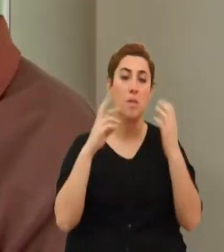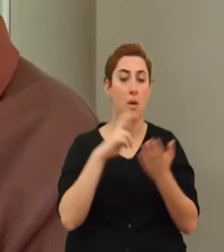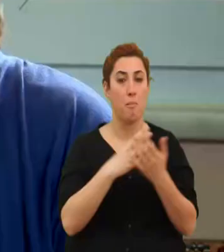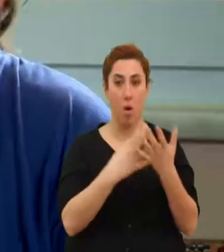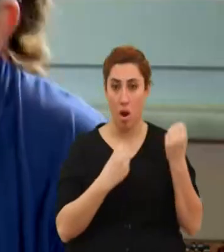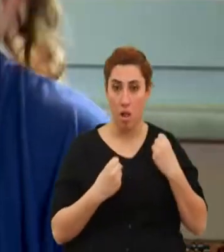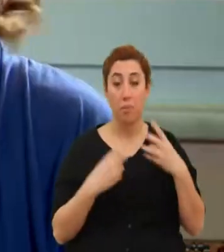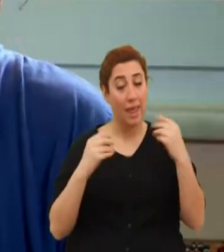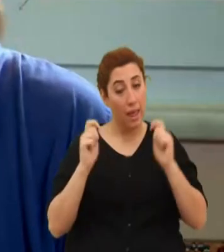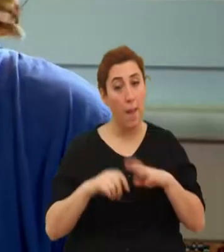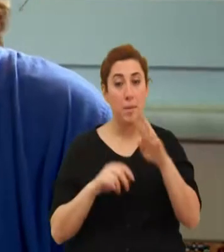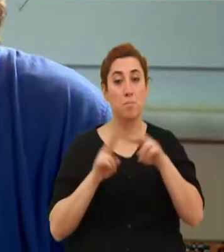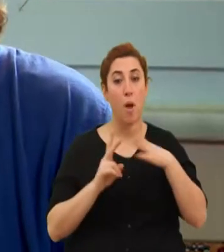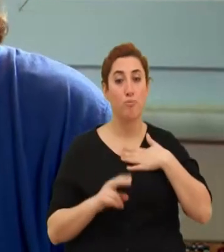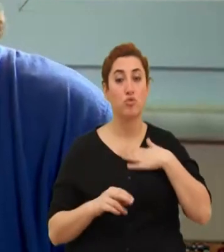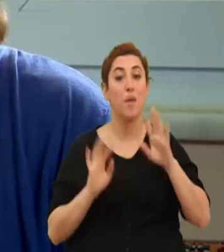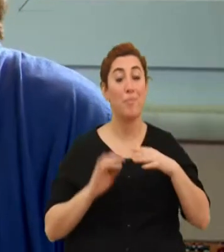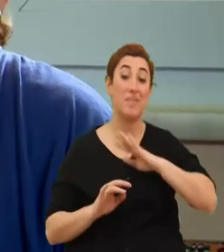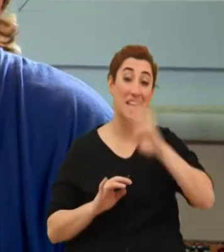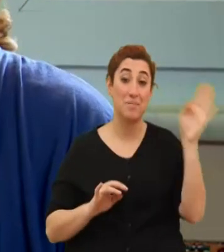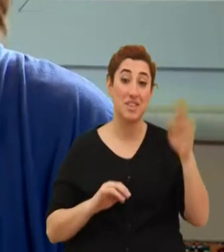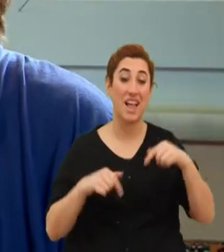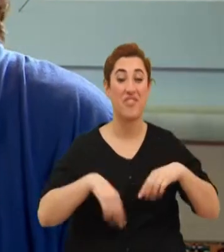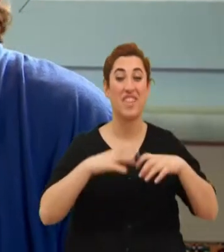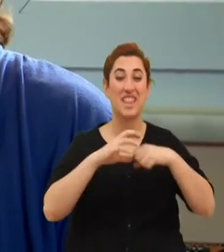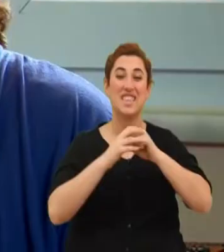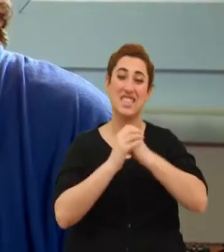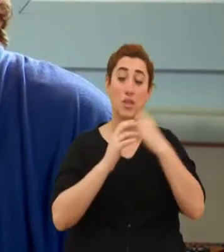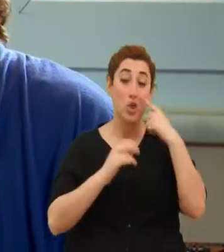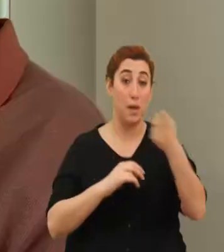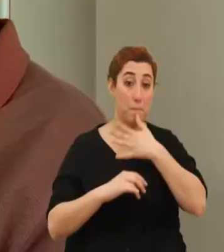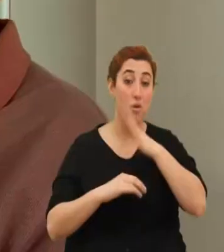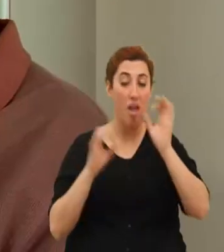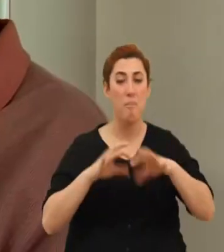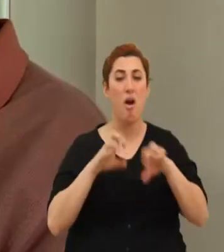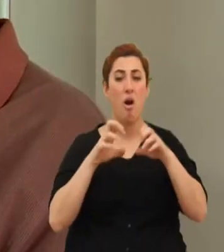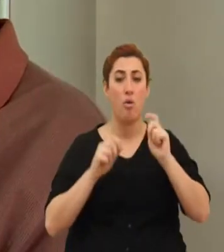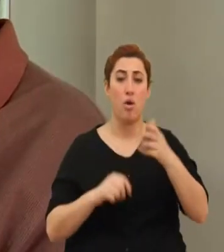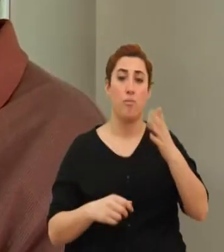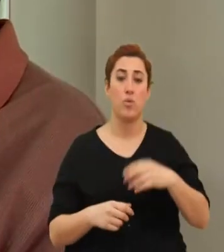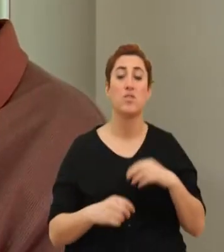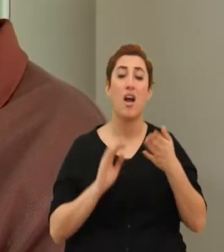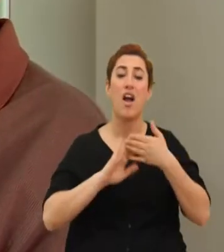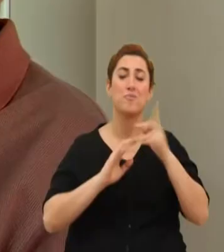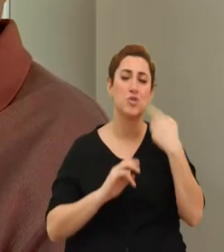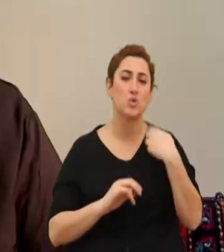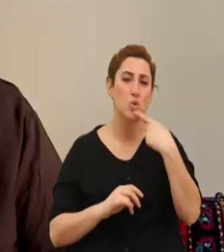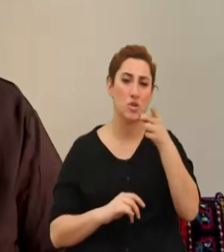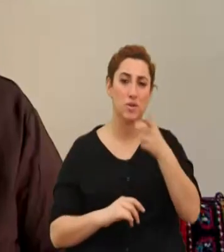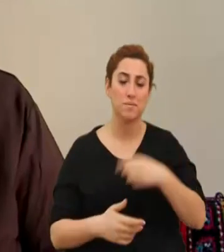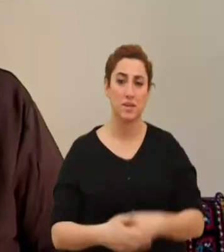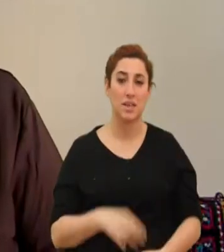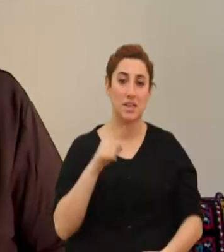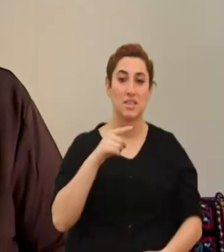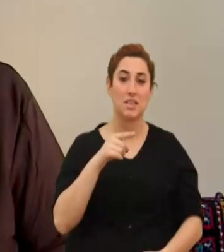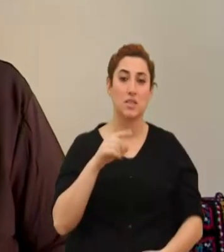raporu getireyim. İyi olur Mahmutçum. Hem gitmişken dizlerini de göster. Biliyorsun hep ağrıyor dizlerin. Kanka bir şey söyleyeceğim size.